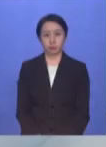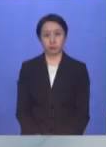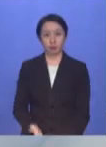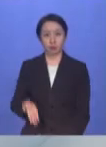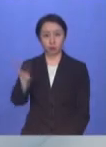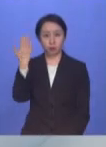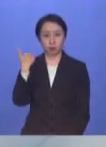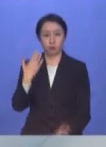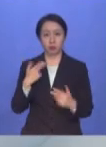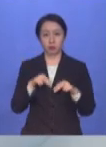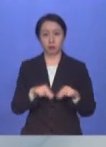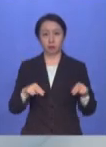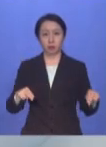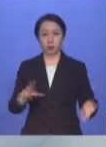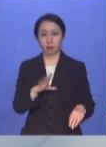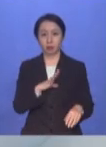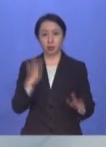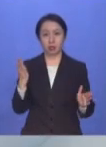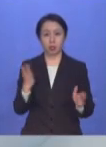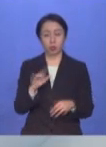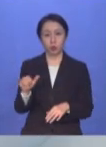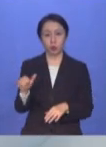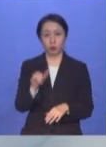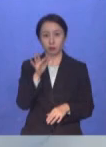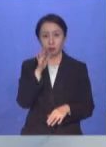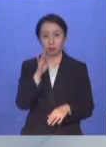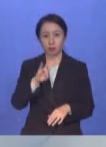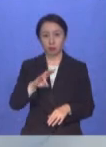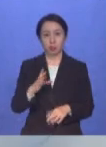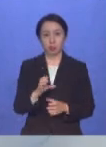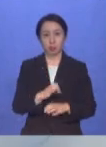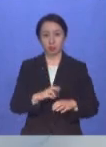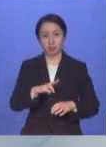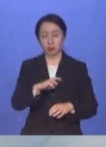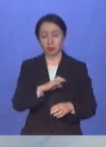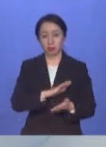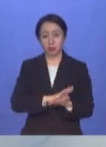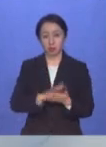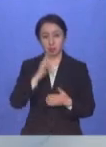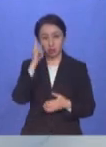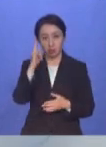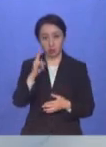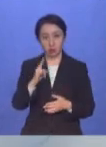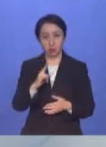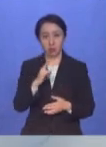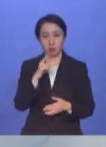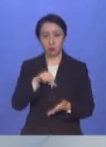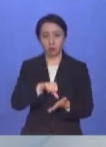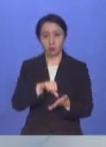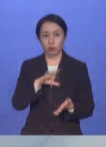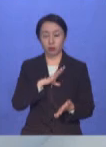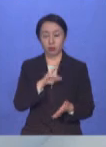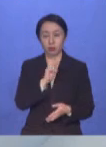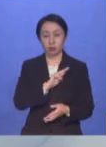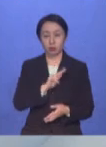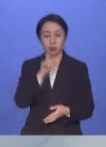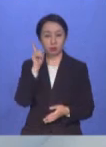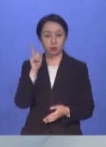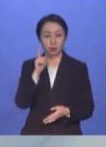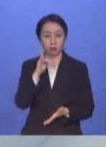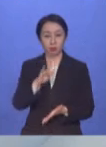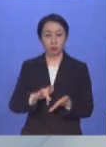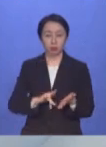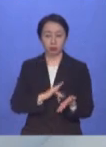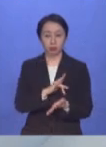В минувшие выходные в Петропавловске прошел экологический субботник в рамках национальной акции «Таза Казахстан». В нем приняли участие